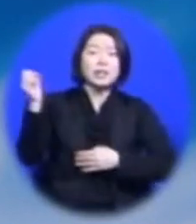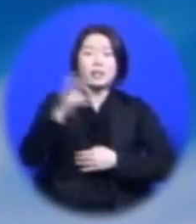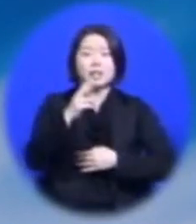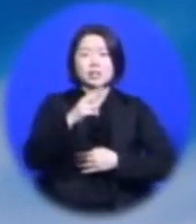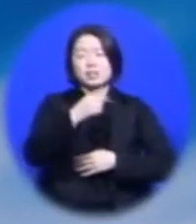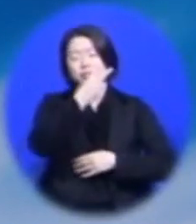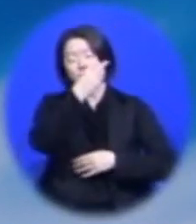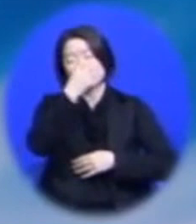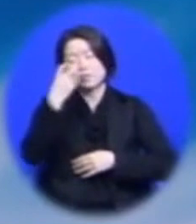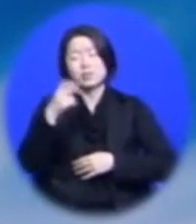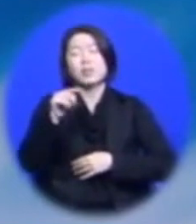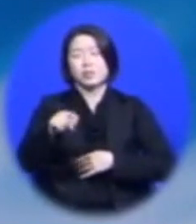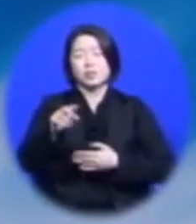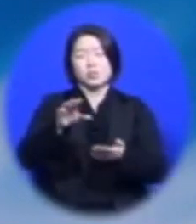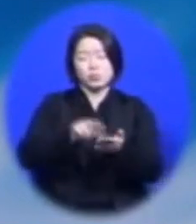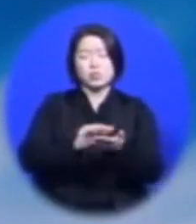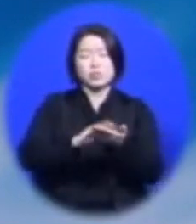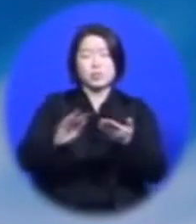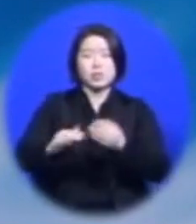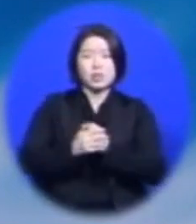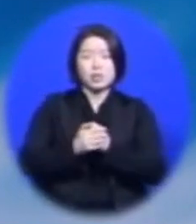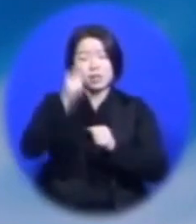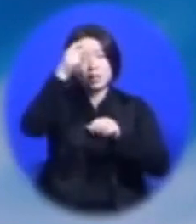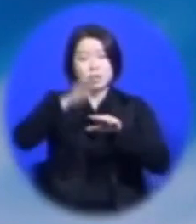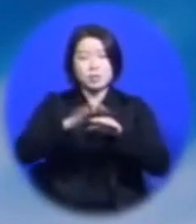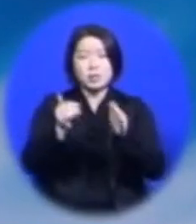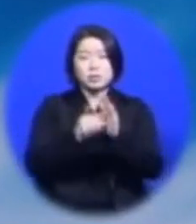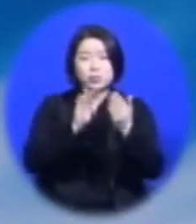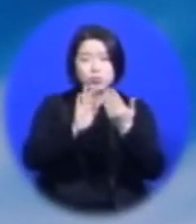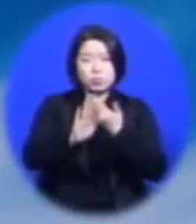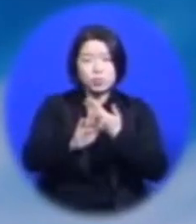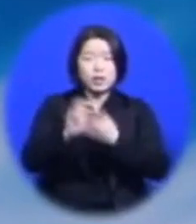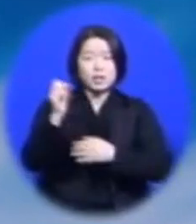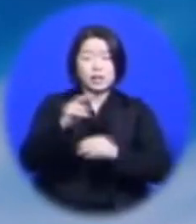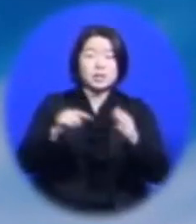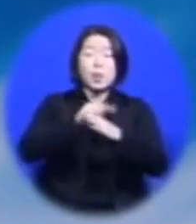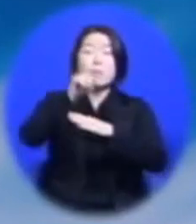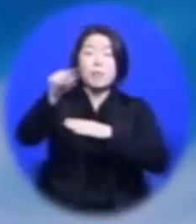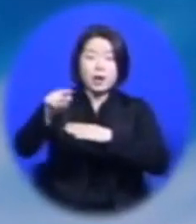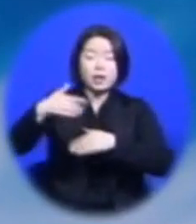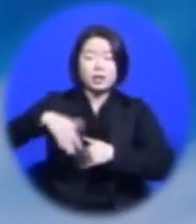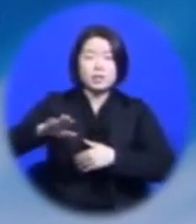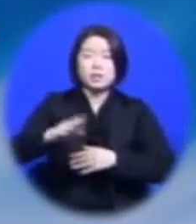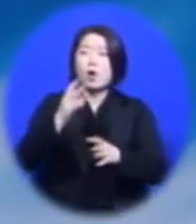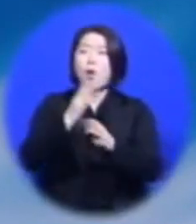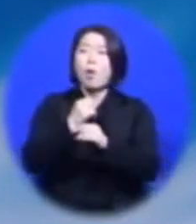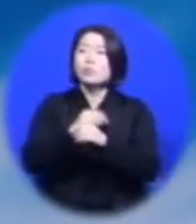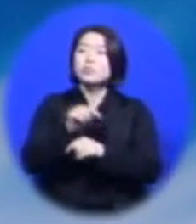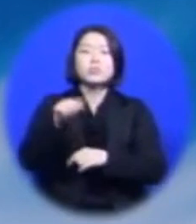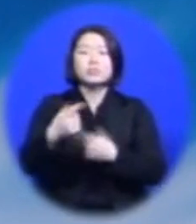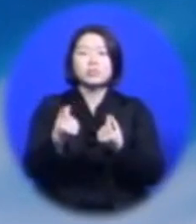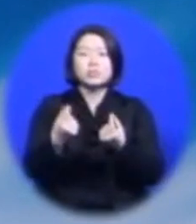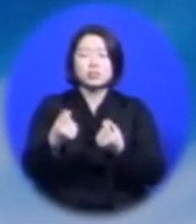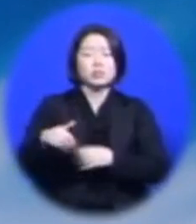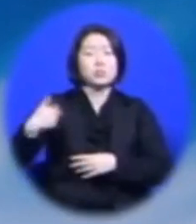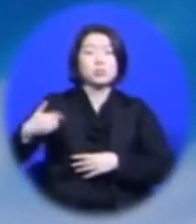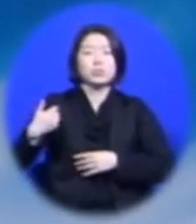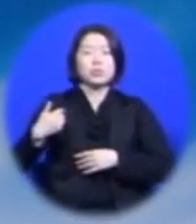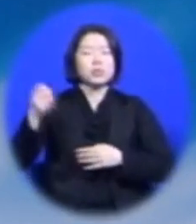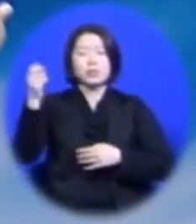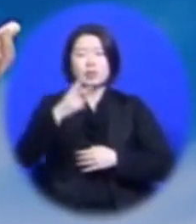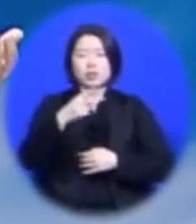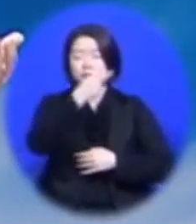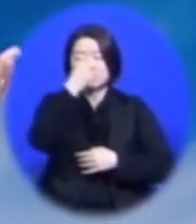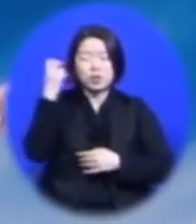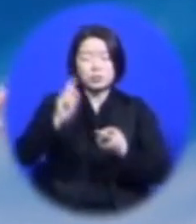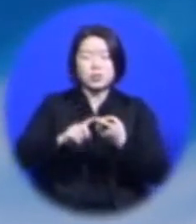잠이 들어버린다는 거예요. 예배가 끝나고 다시 나가서는 언제 그랬냐는 듯이 다시 그냥 잠이